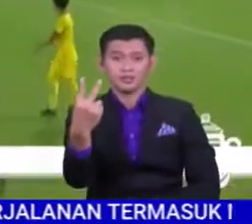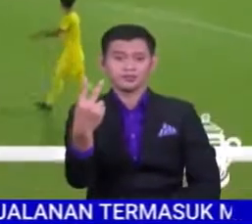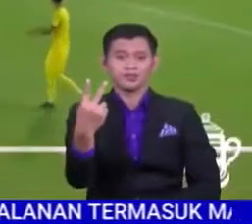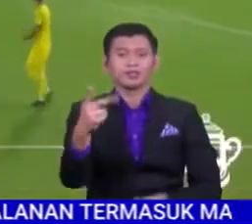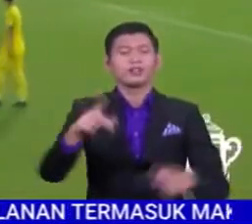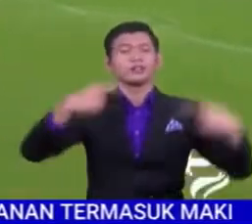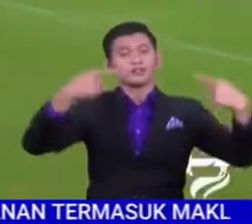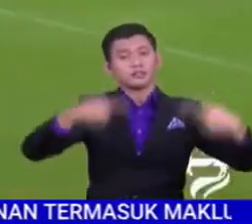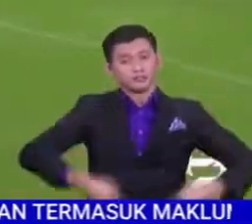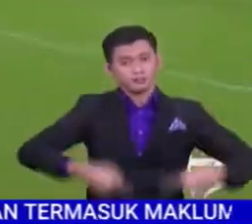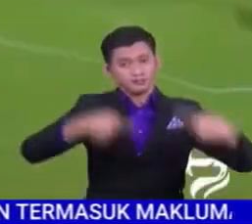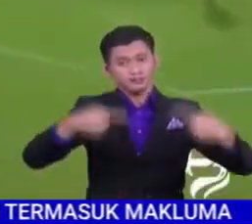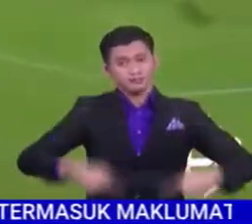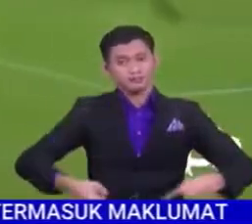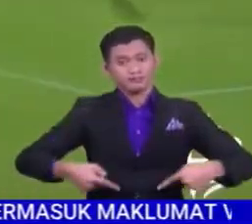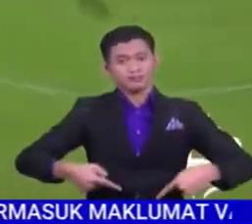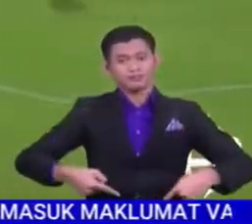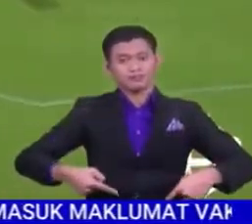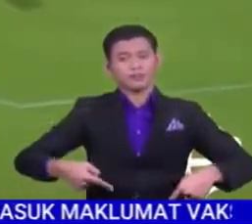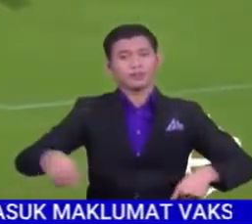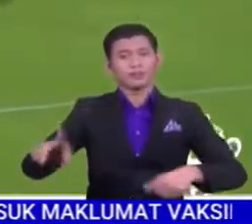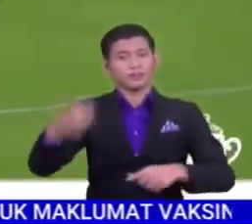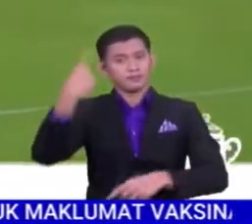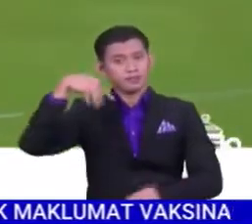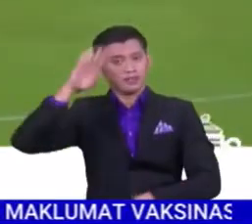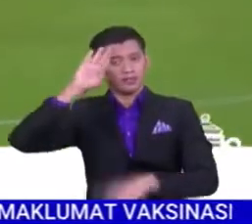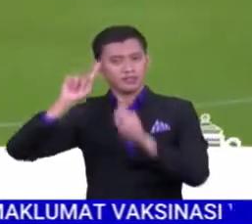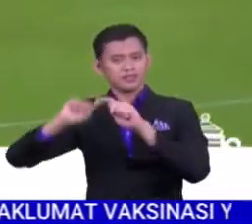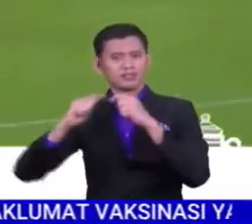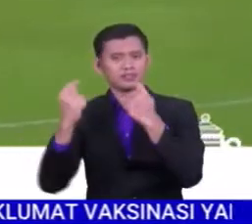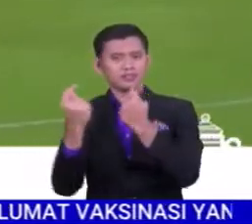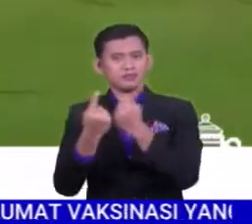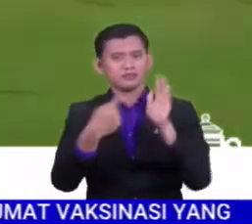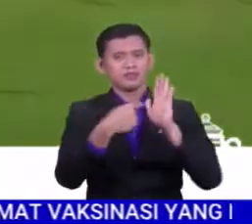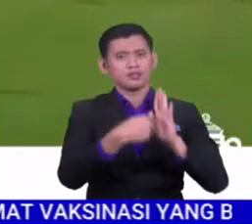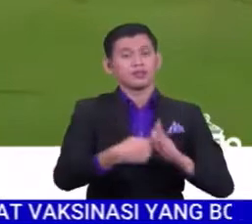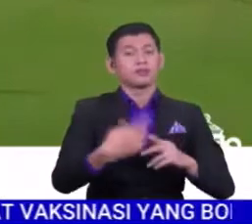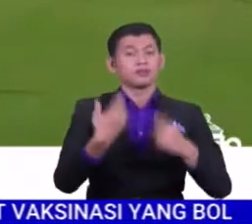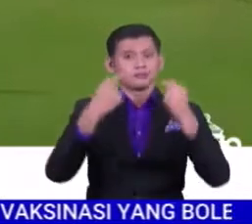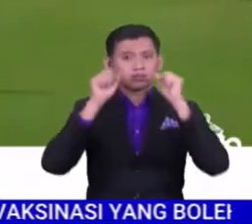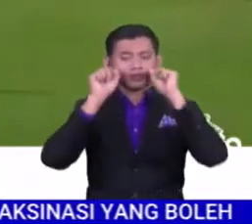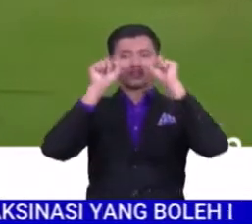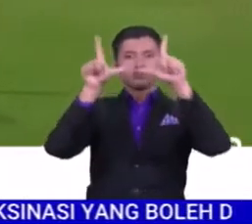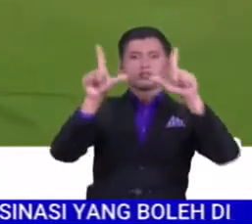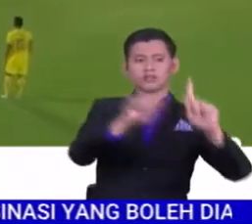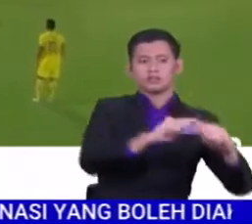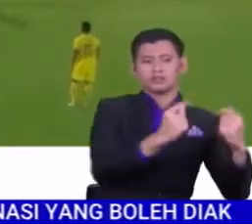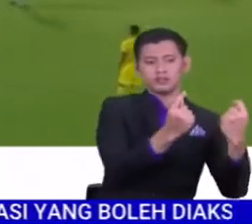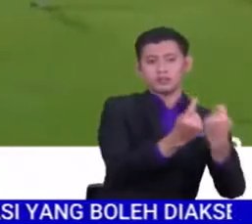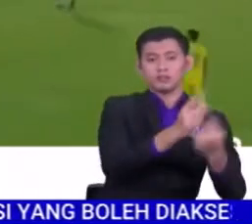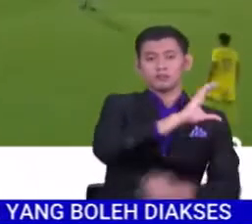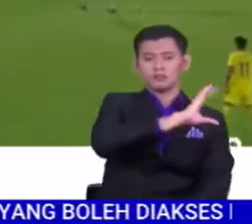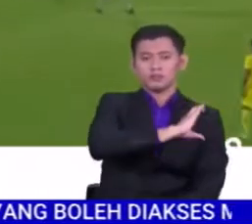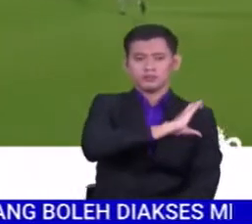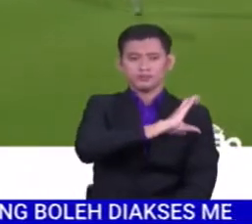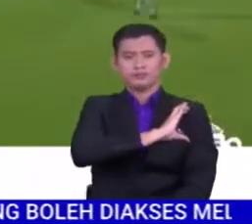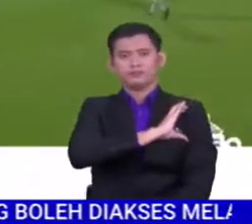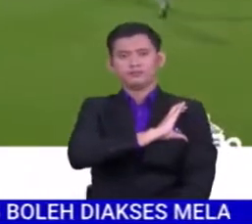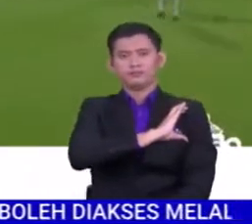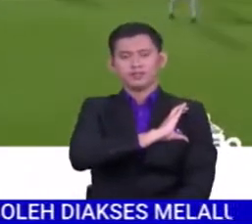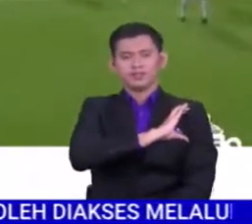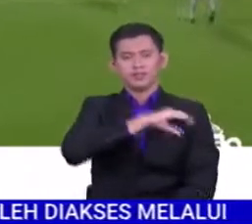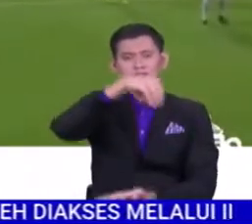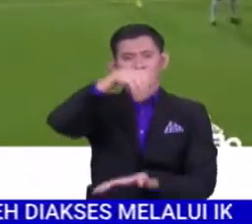Dalam satu lagi aksi pasukan Division ketiga, Perlis United mengejutkan pasukan Liga Perdana PDRM FC di Stadium Bola Sepak Kuala Lumpur